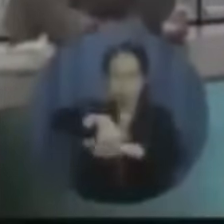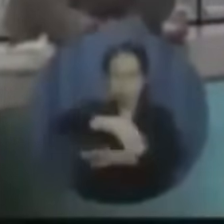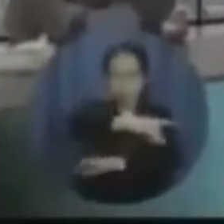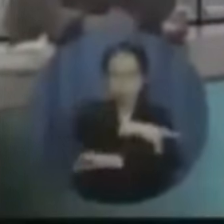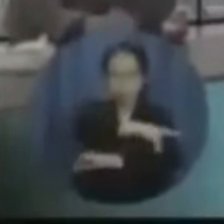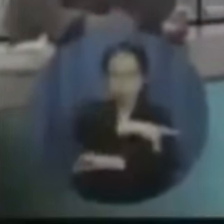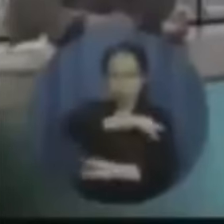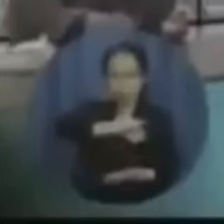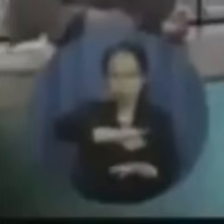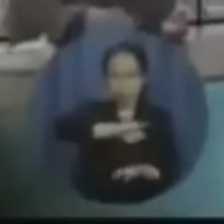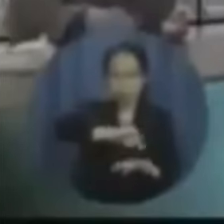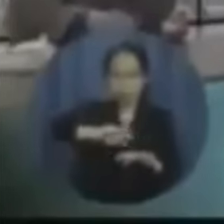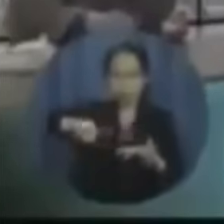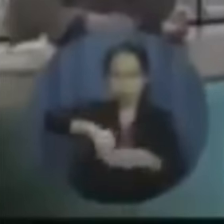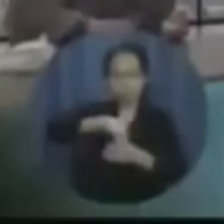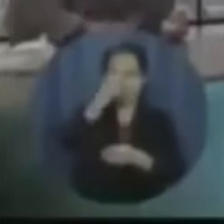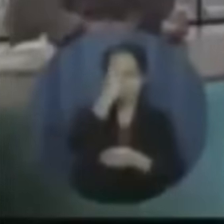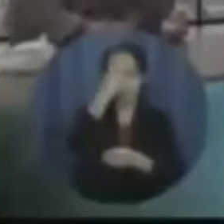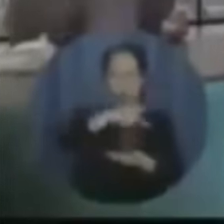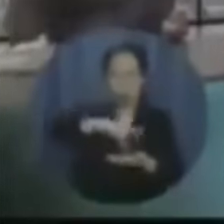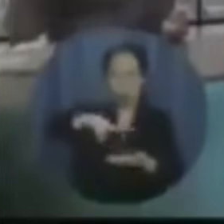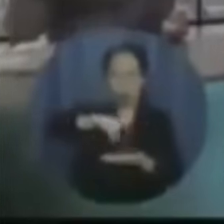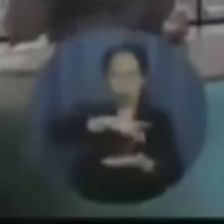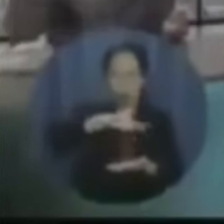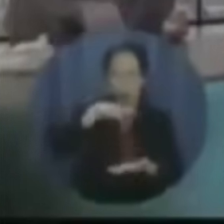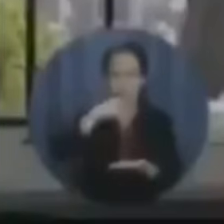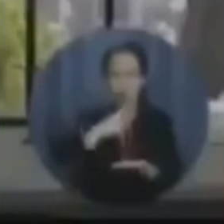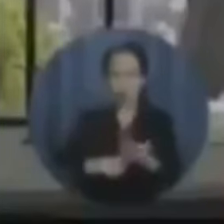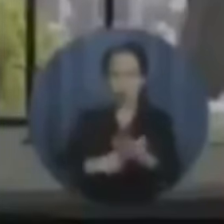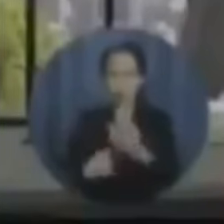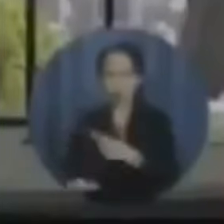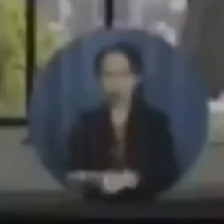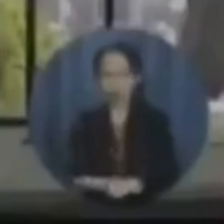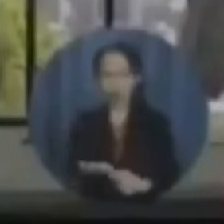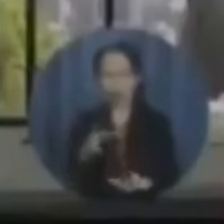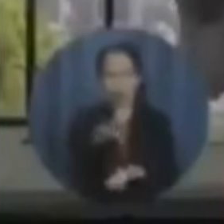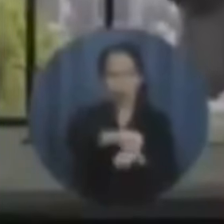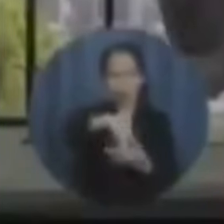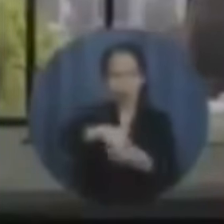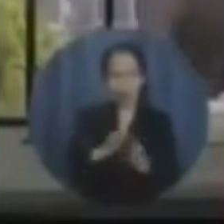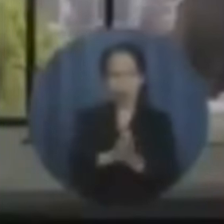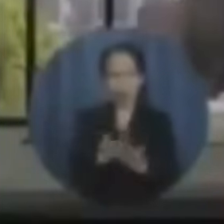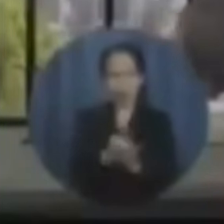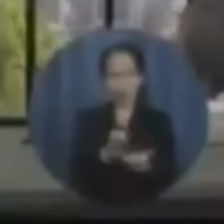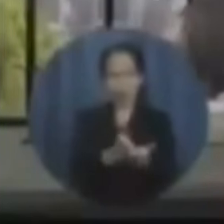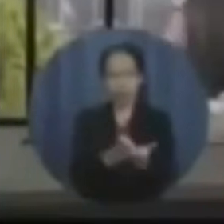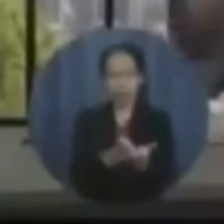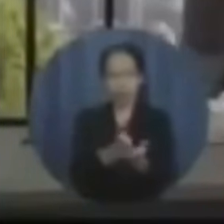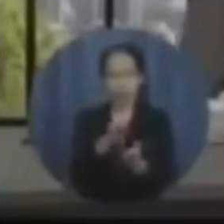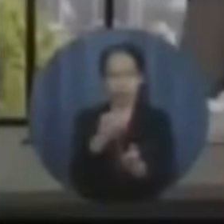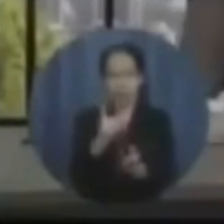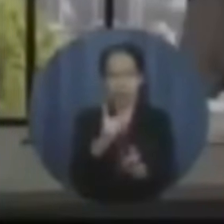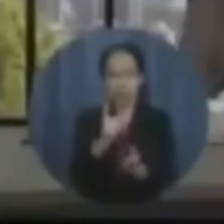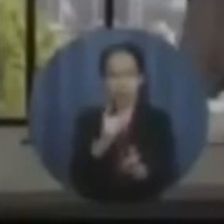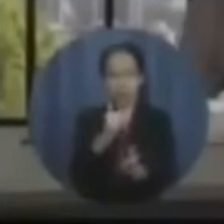yan, hindi ko kayo inaatake. Yan ay kinopya sa Biblia. Sa Diyos ka lang luluhod. Pati